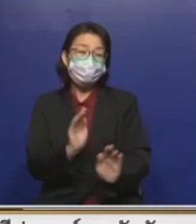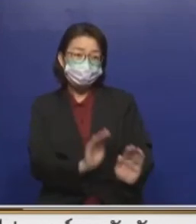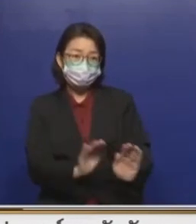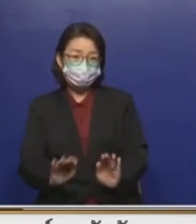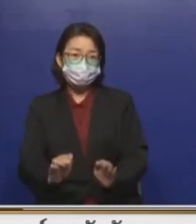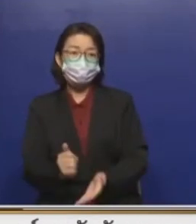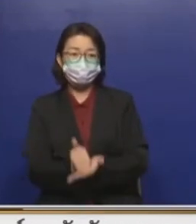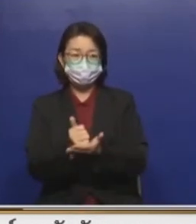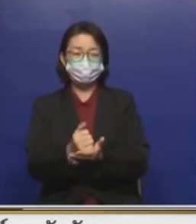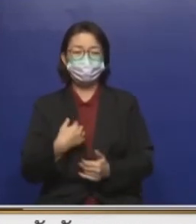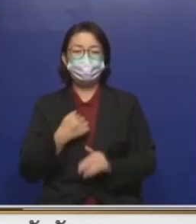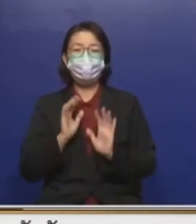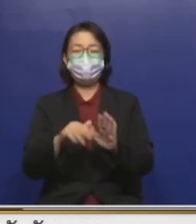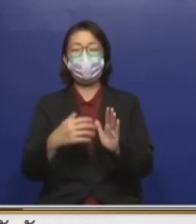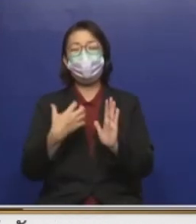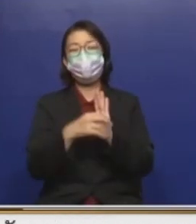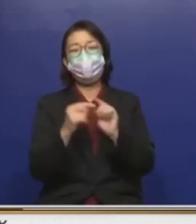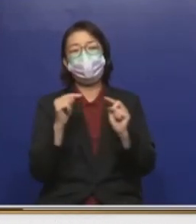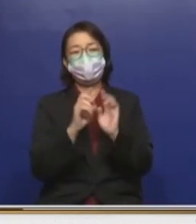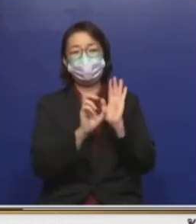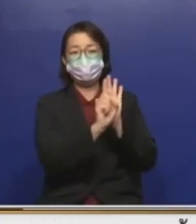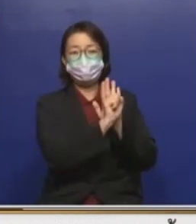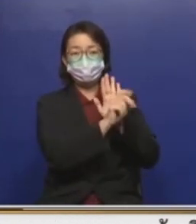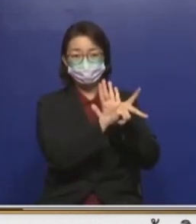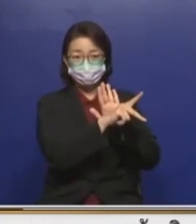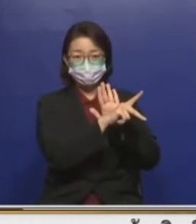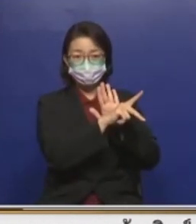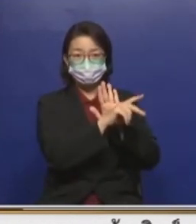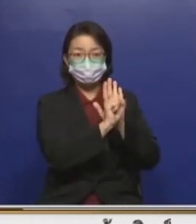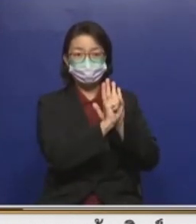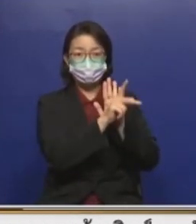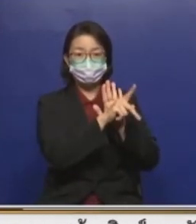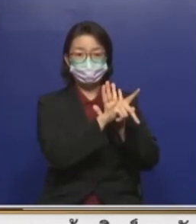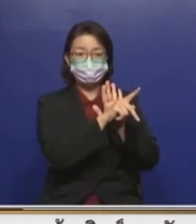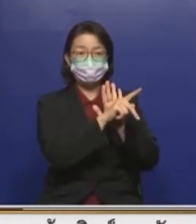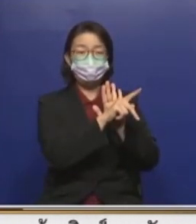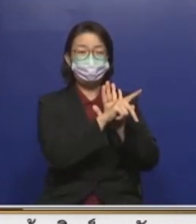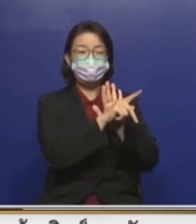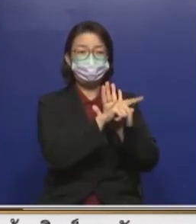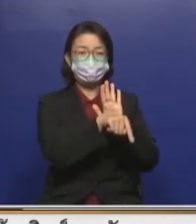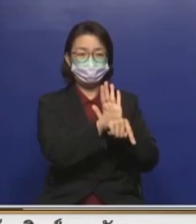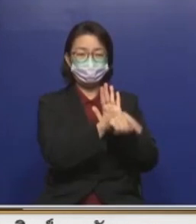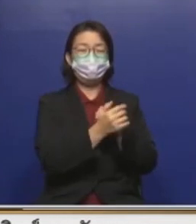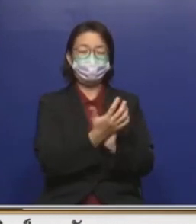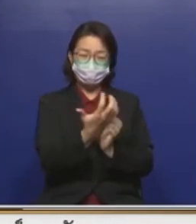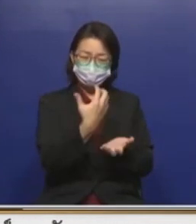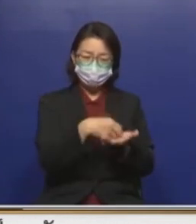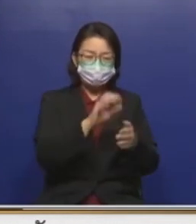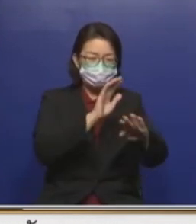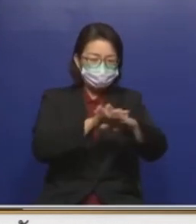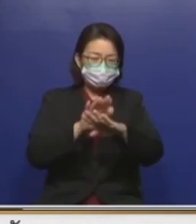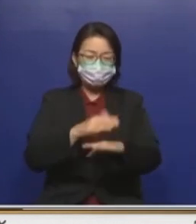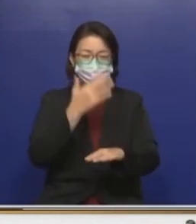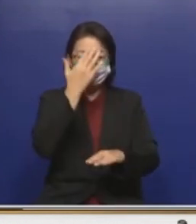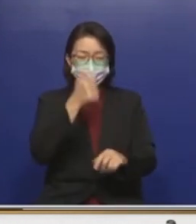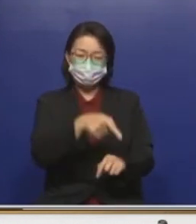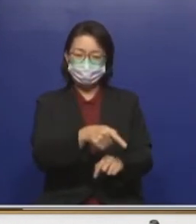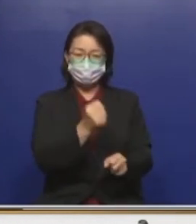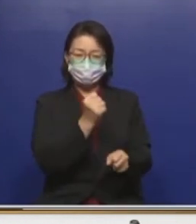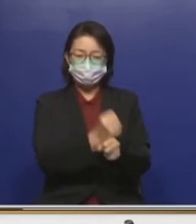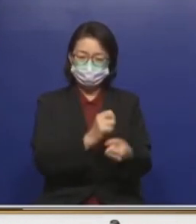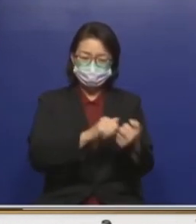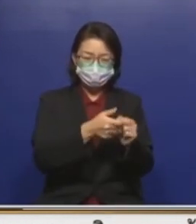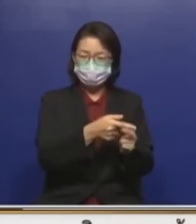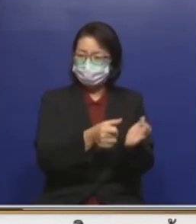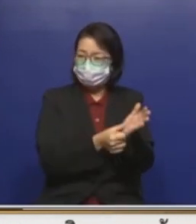ไปพื้นที่ที่สกลนครค่ะจะให้ชาวบ้านที่จังหวัดสกลนครเป็นคนบอกกับท่านเองว่าหากไม่เร่งทำเรื่องนี้